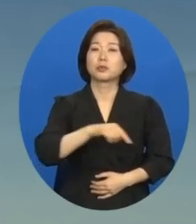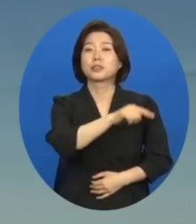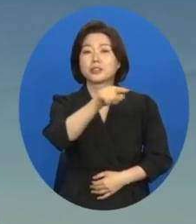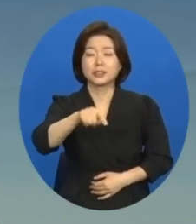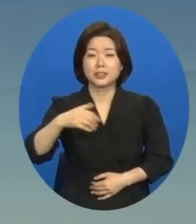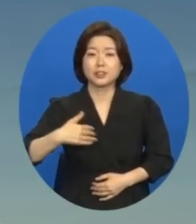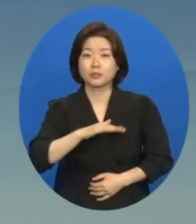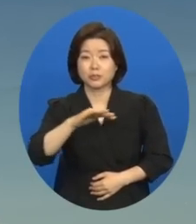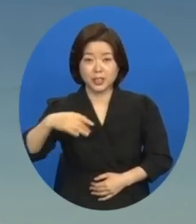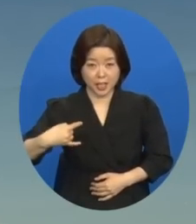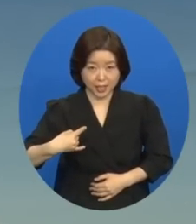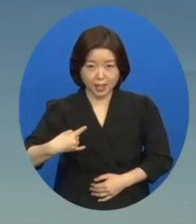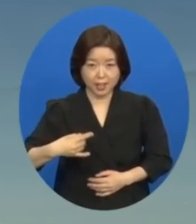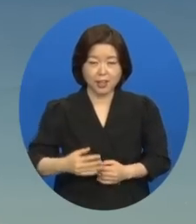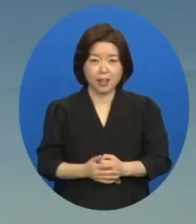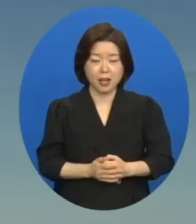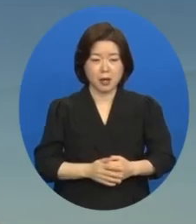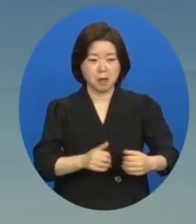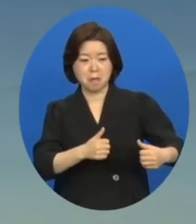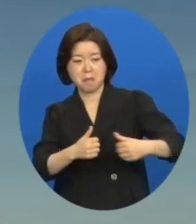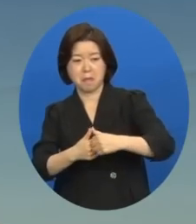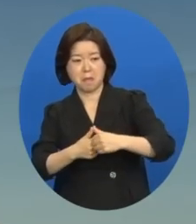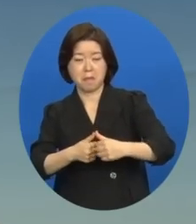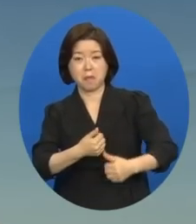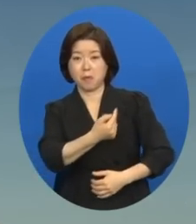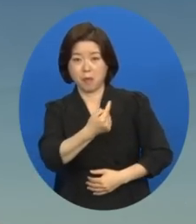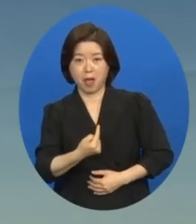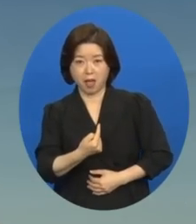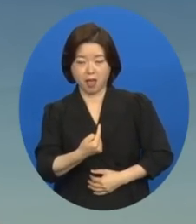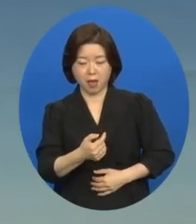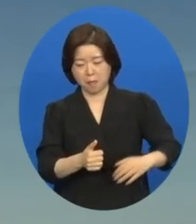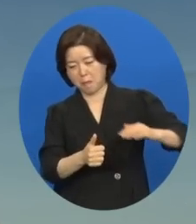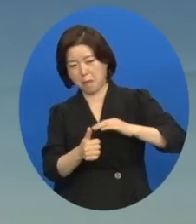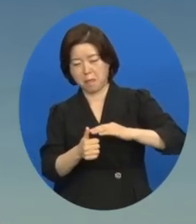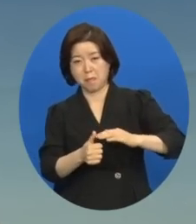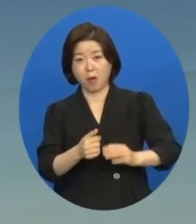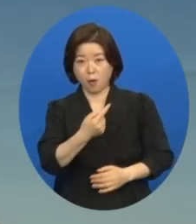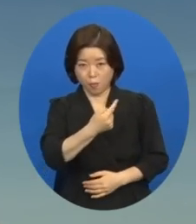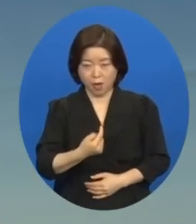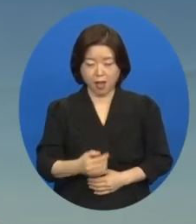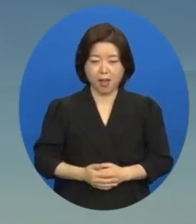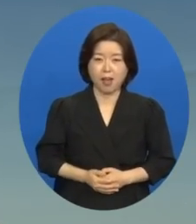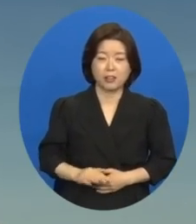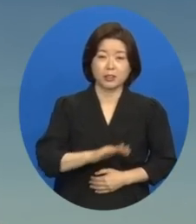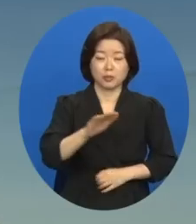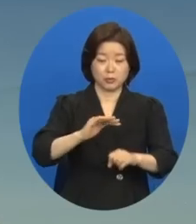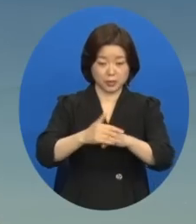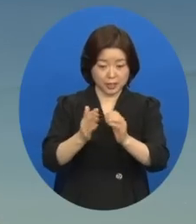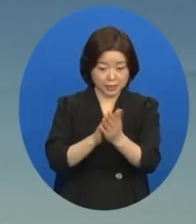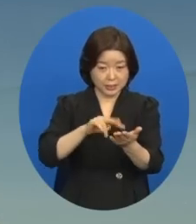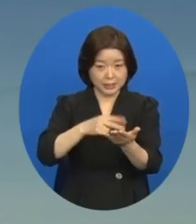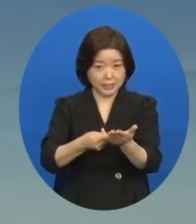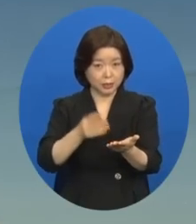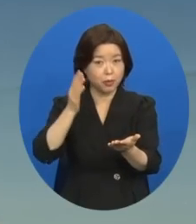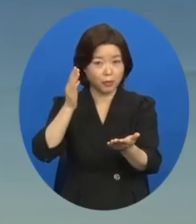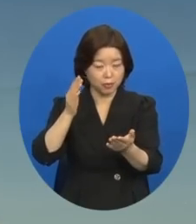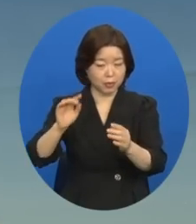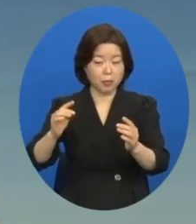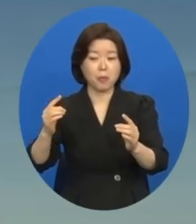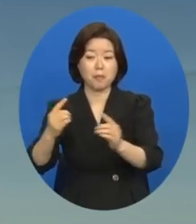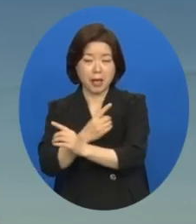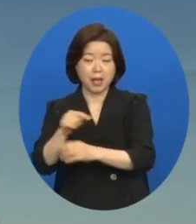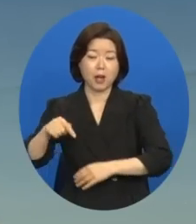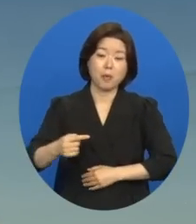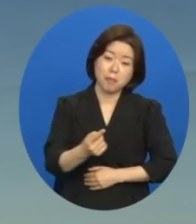우리에게 씨름을 걸어옵니다. 그런데 우리가 읽은 개역개정 성경 말고 새번역